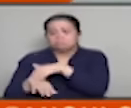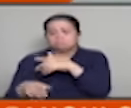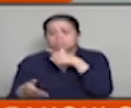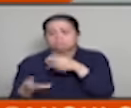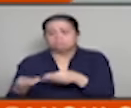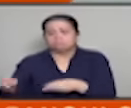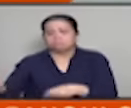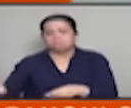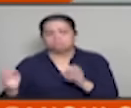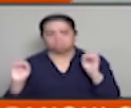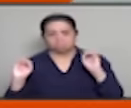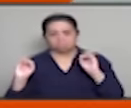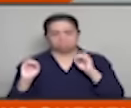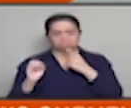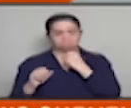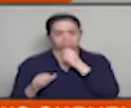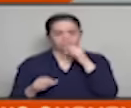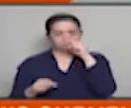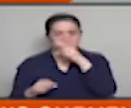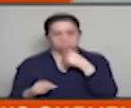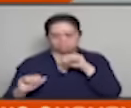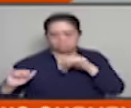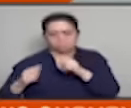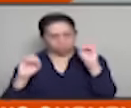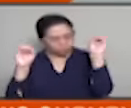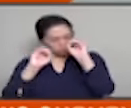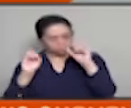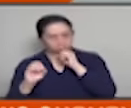kayo, walang katotohanan na ako'y naghahamon